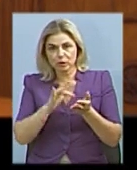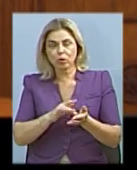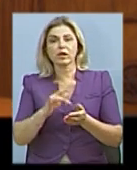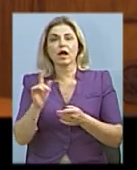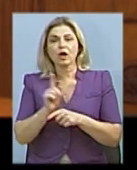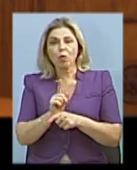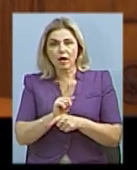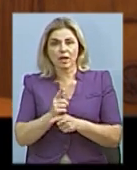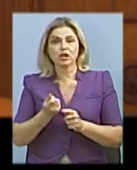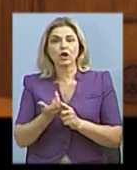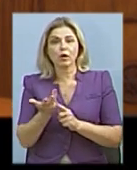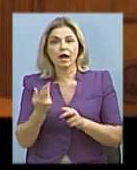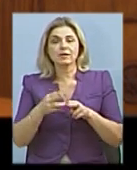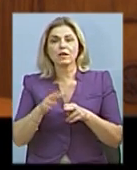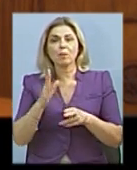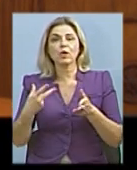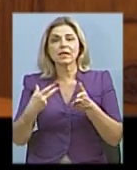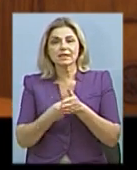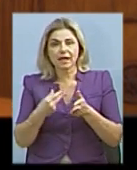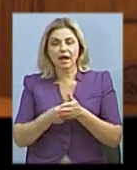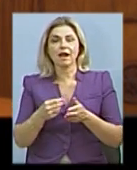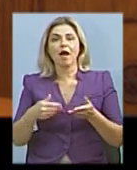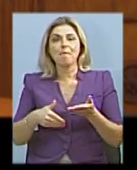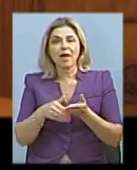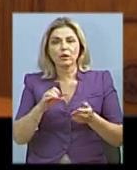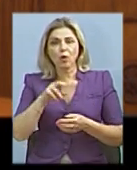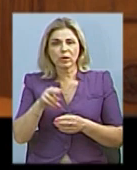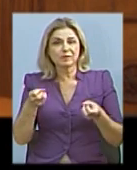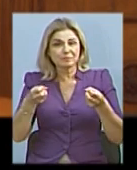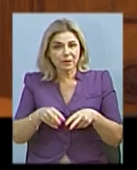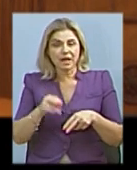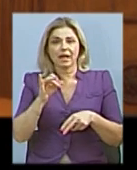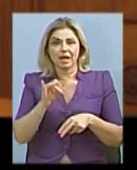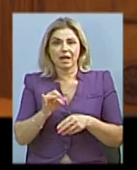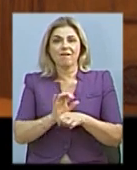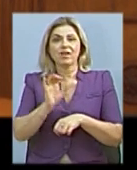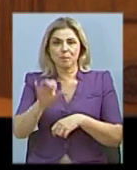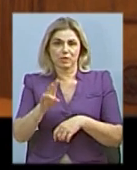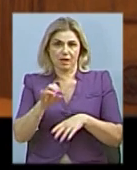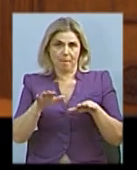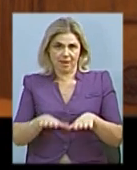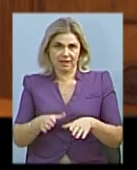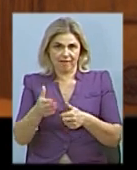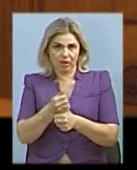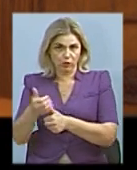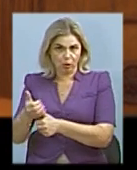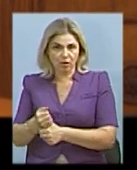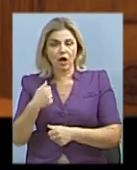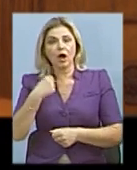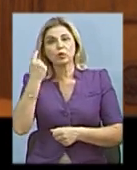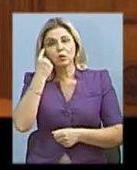чисельності. Це буде стерилізація, метод ВСВ, вилов, стерилізація і випуск на місце вилову. Я думаю, що кількість